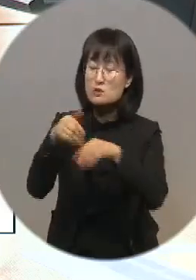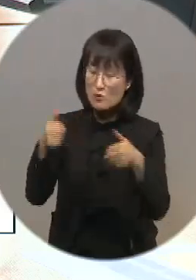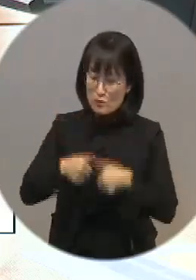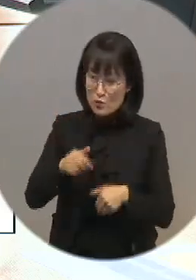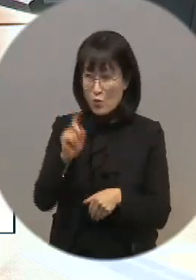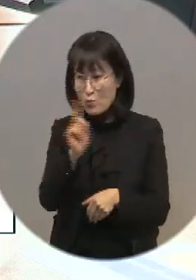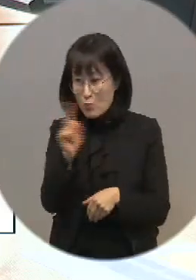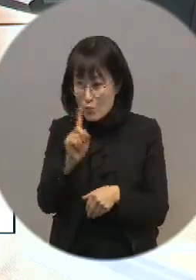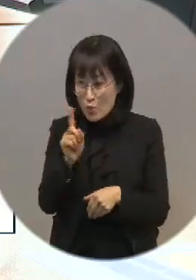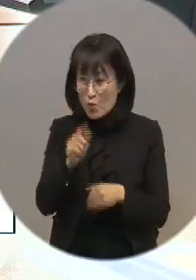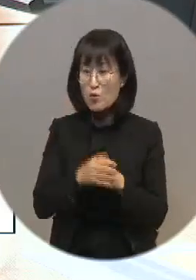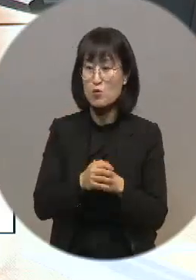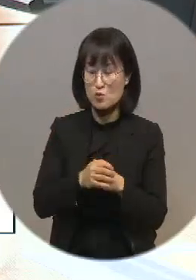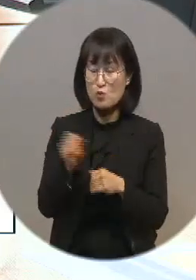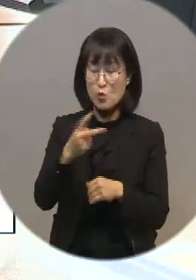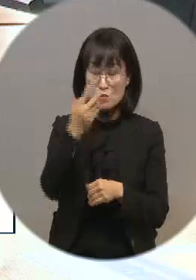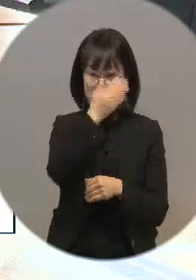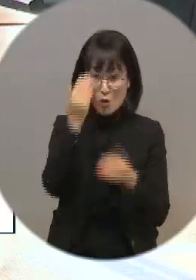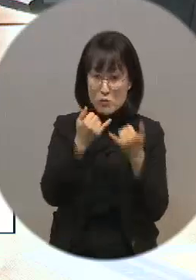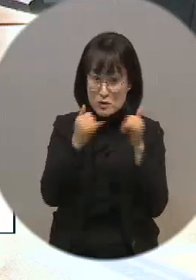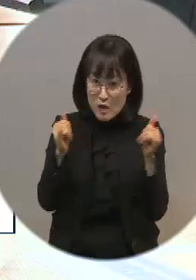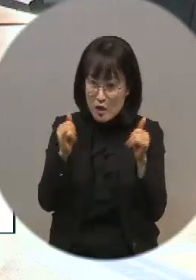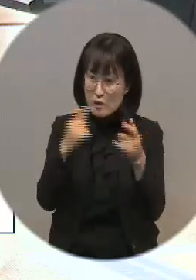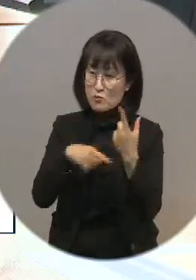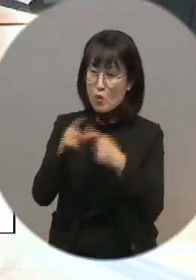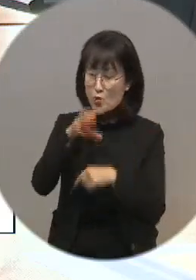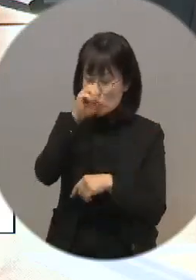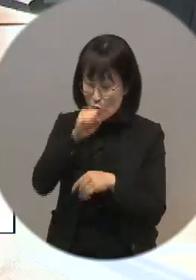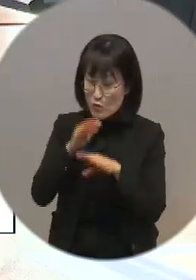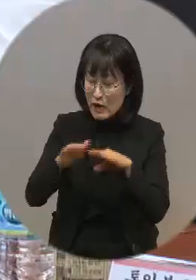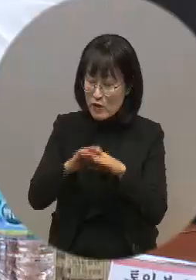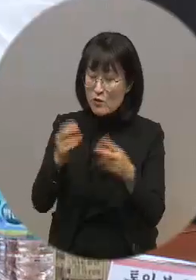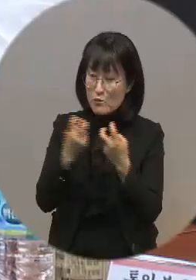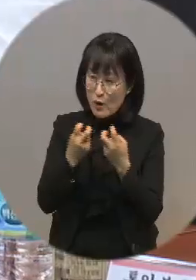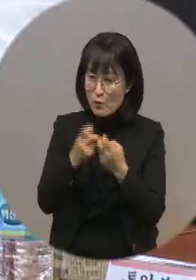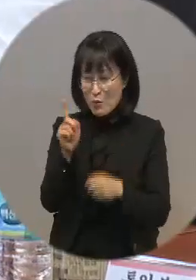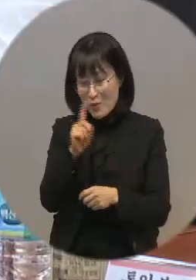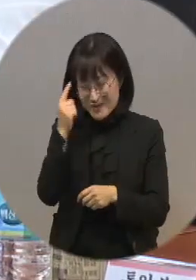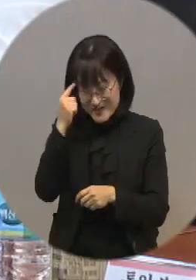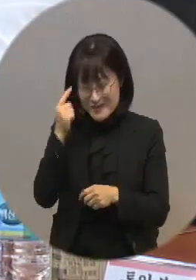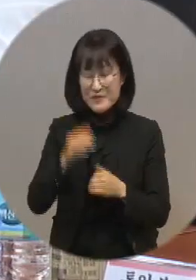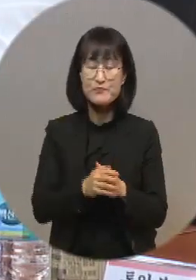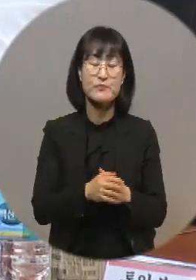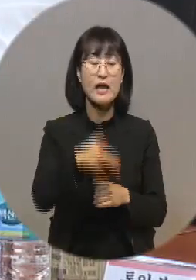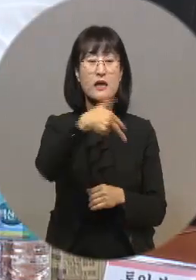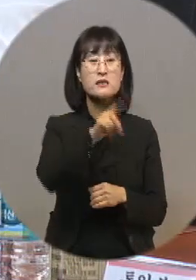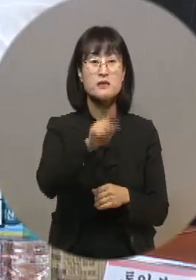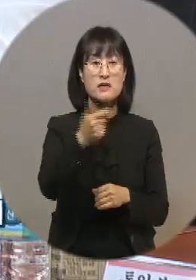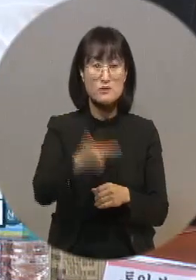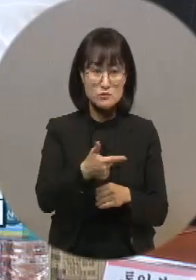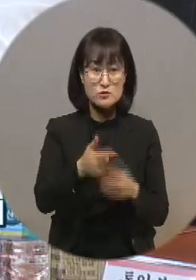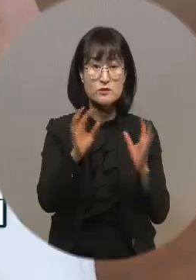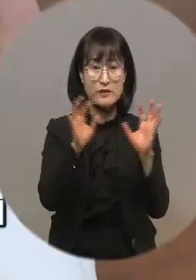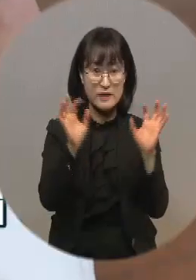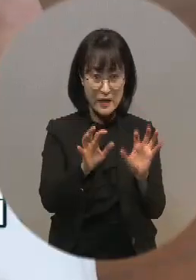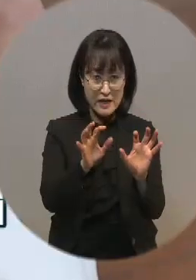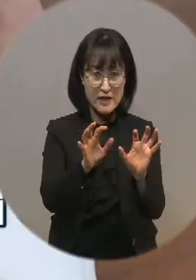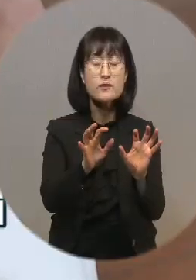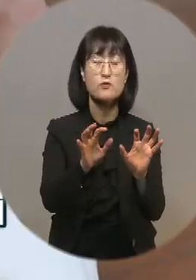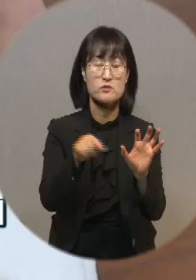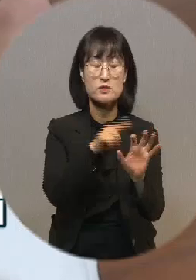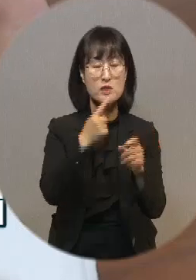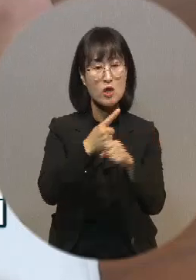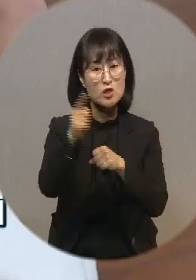펼쳐야지 조금 더 2030들에게 더 나은 솔루션을 제공할 수 있을까. 이날 자문단원들은 다짐과 함께 1년 뒤